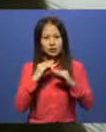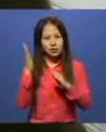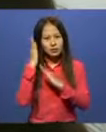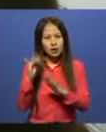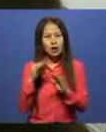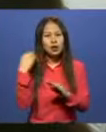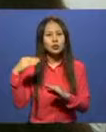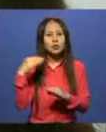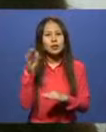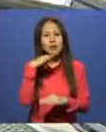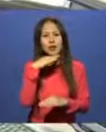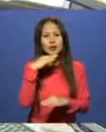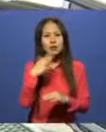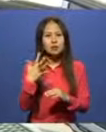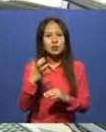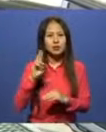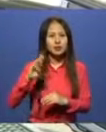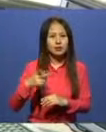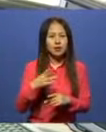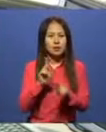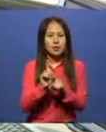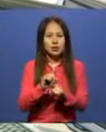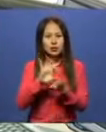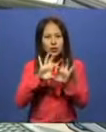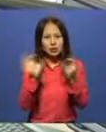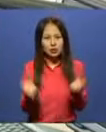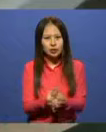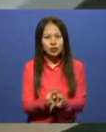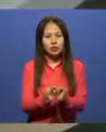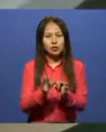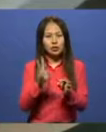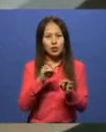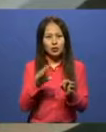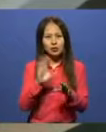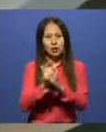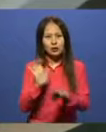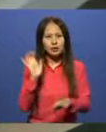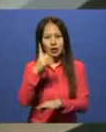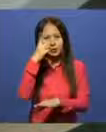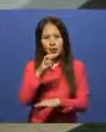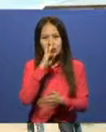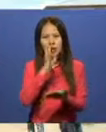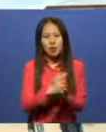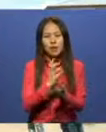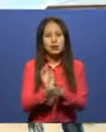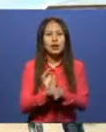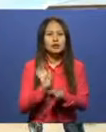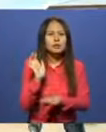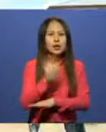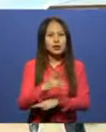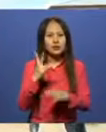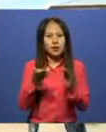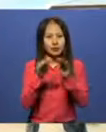жинаған. Ақтөбедегі ет комбинаты 500 келі мұздатылған шұжық өнімдерін жөнелтіп, жұмысшылар бір күндік жалақыларын аударды. 2 киіз